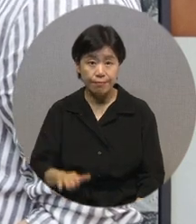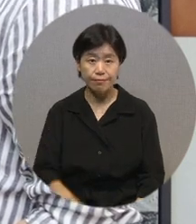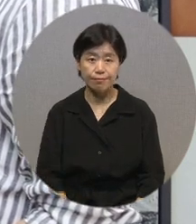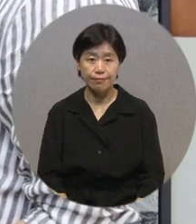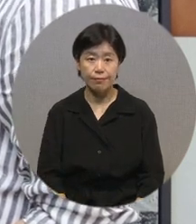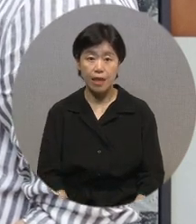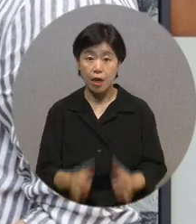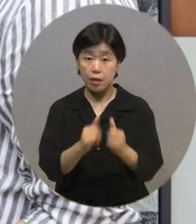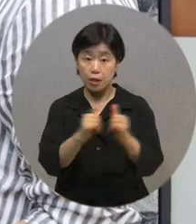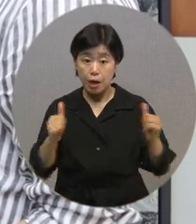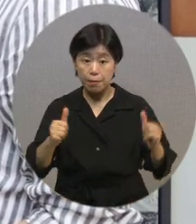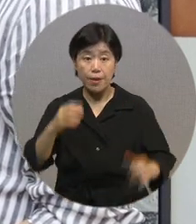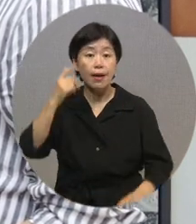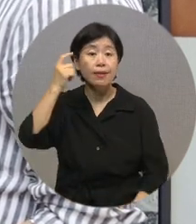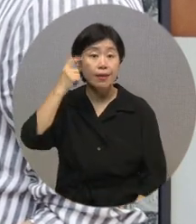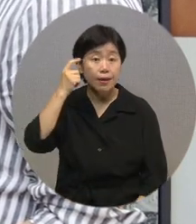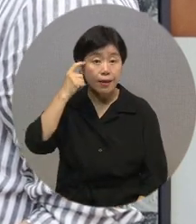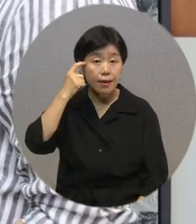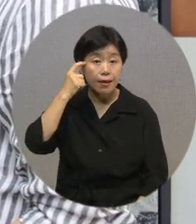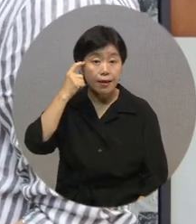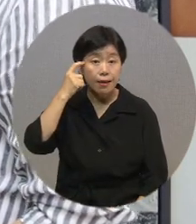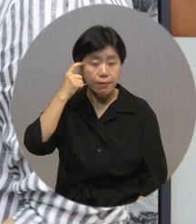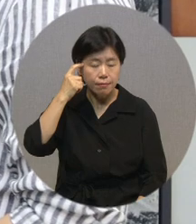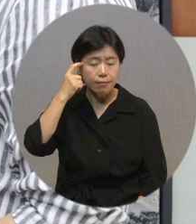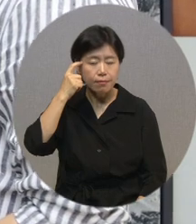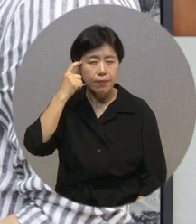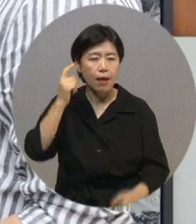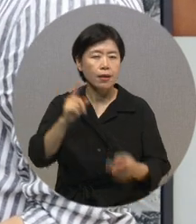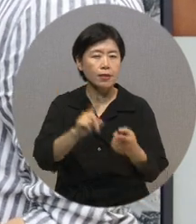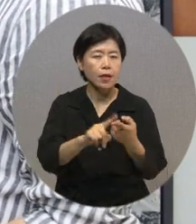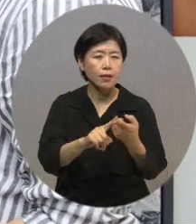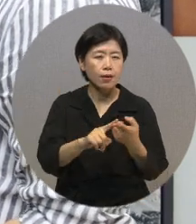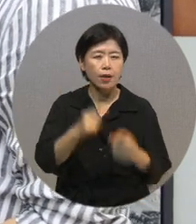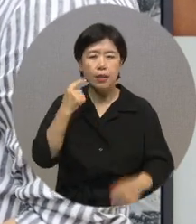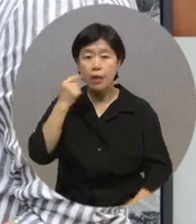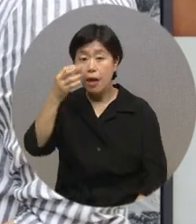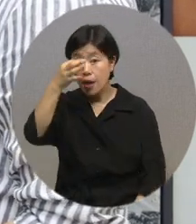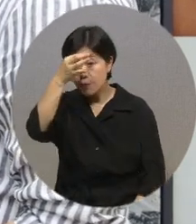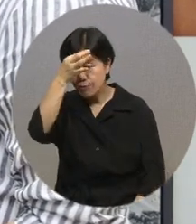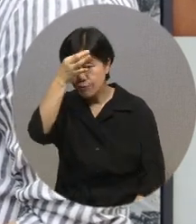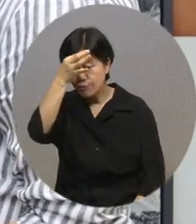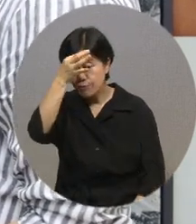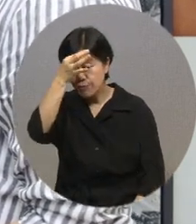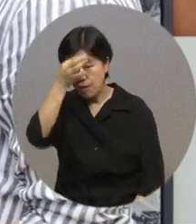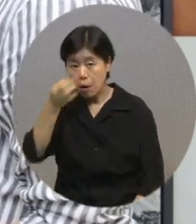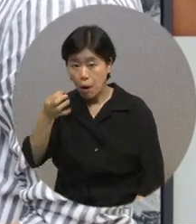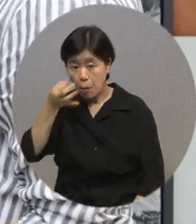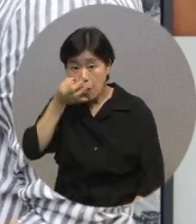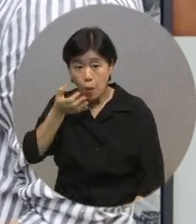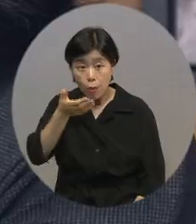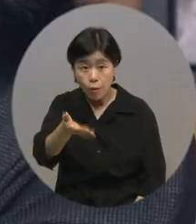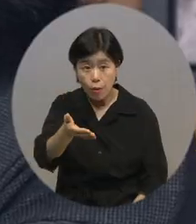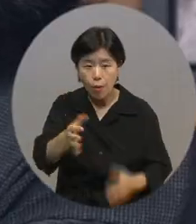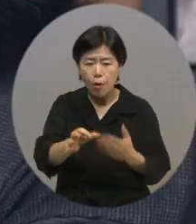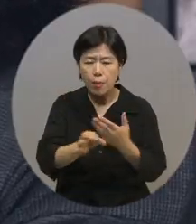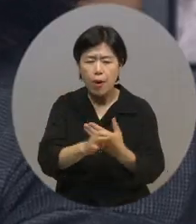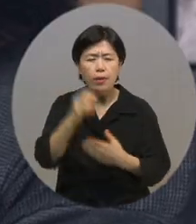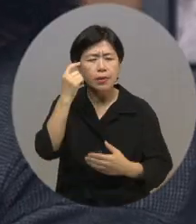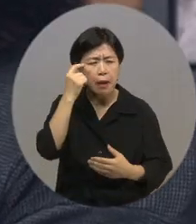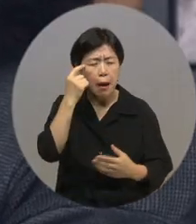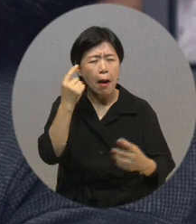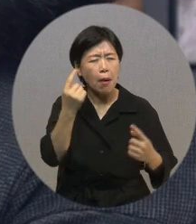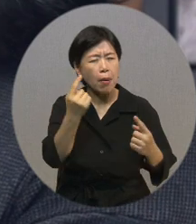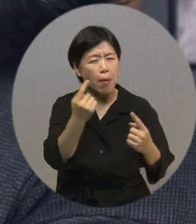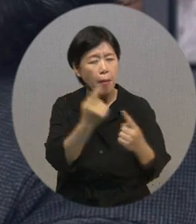같은 사람들의 관점을 예술은 바꿀 수 있는 가능성이 있다고 믿습니다.